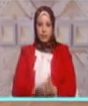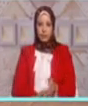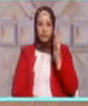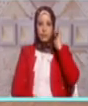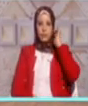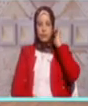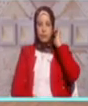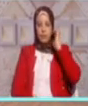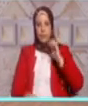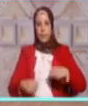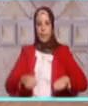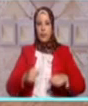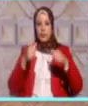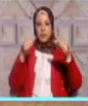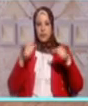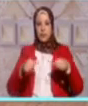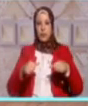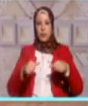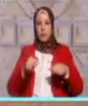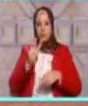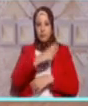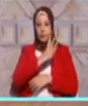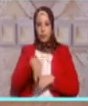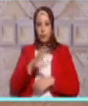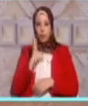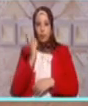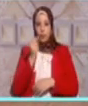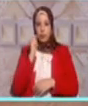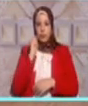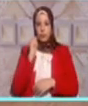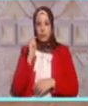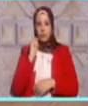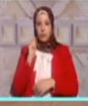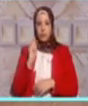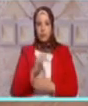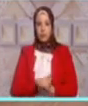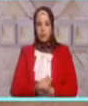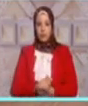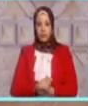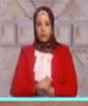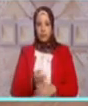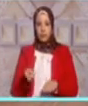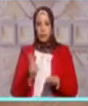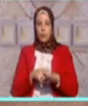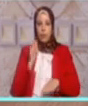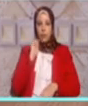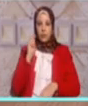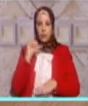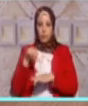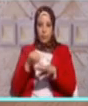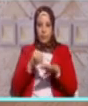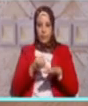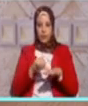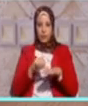المجلس اعلن النهارده عن الخطه في جميع المناطق مش بس المحافظات لكن كل محافظه في المناطق بالضبط اللي